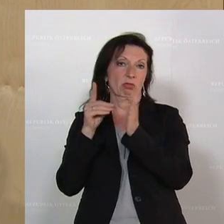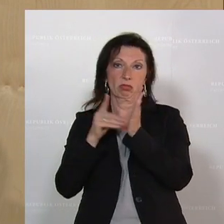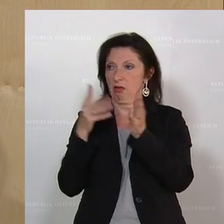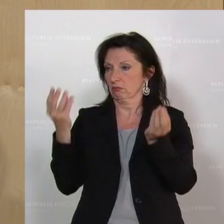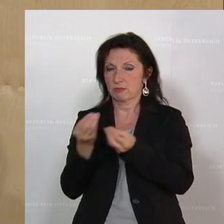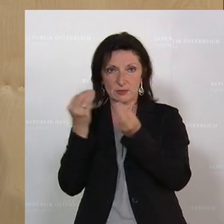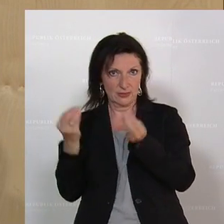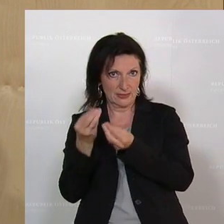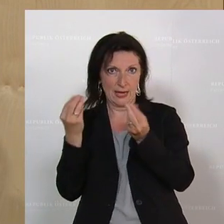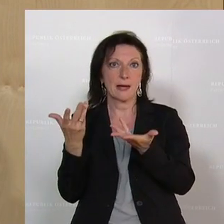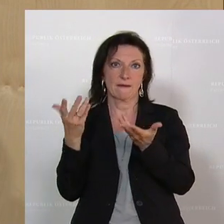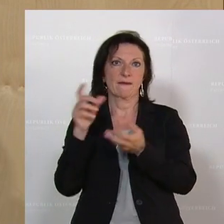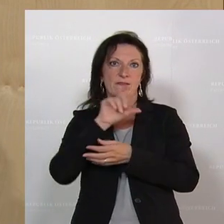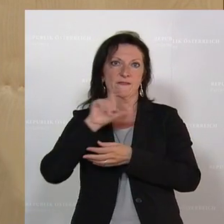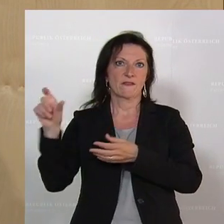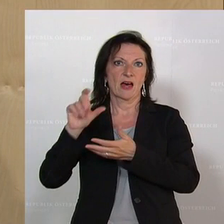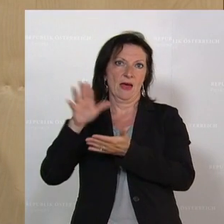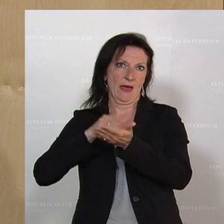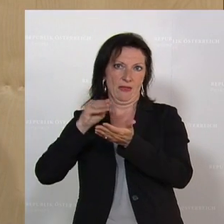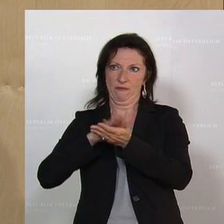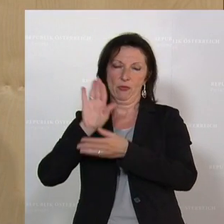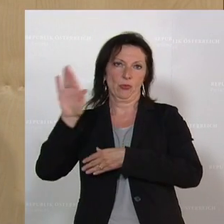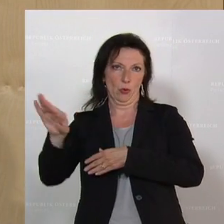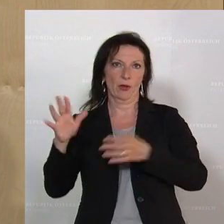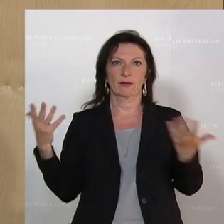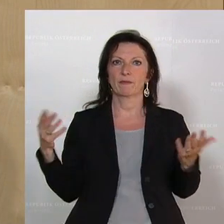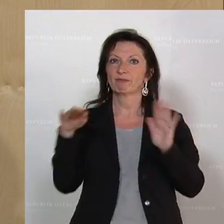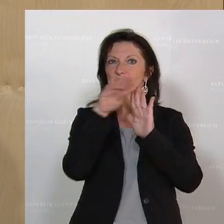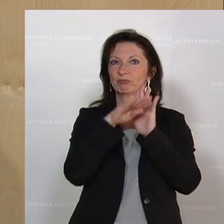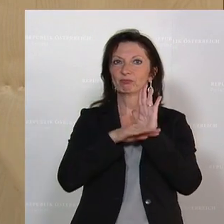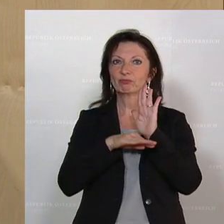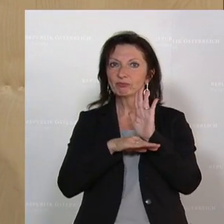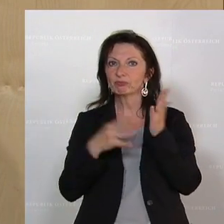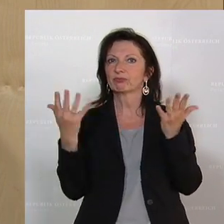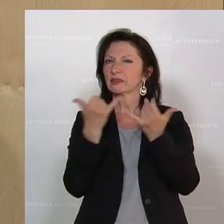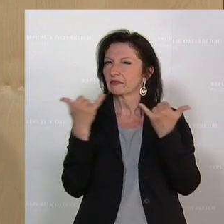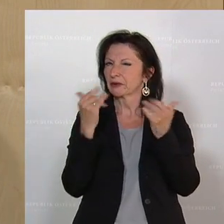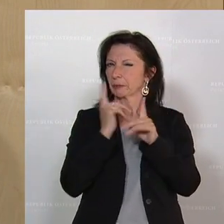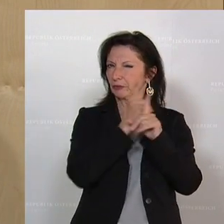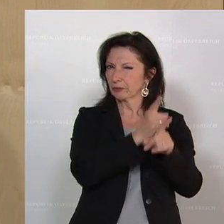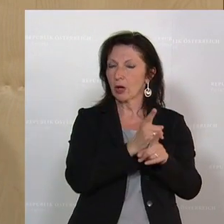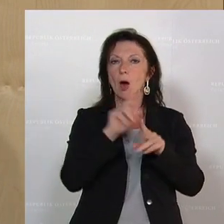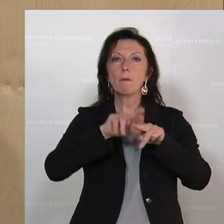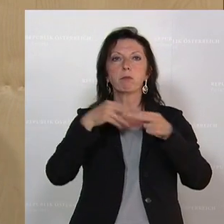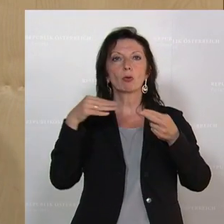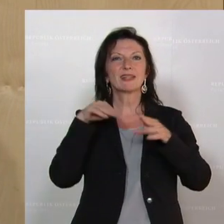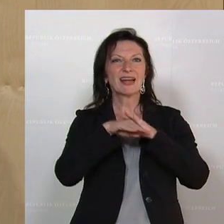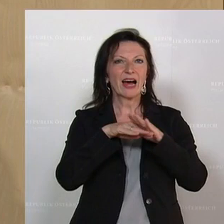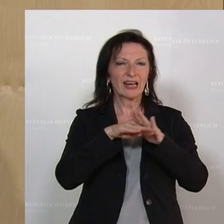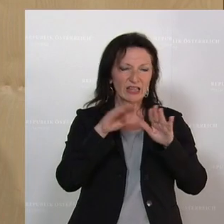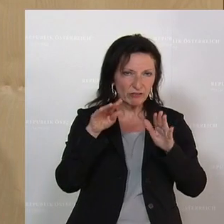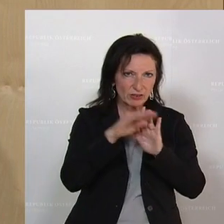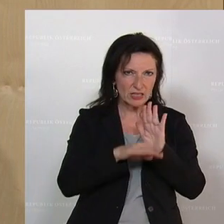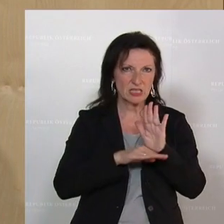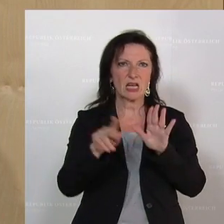Datenbeständen von Fachanwendungen vor. Folgende Vorschriften finden dabei Anwendung: Bundesarchivgesetz,